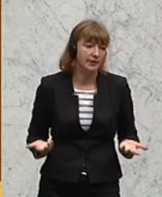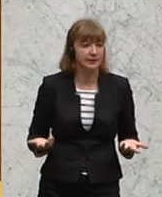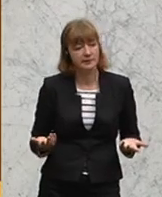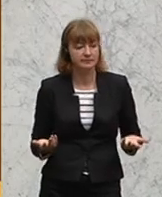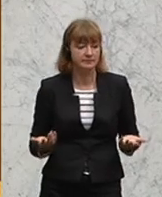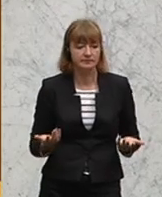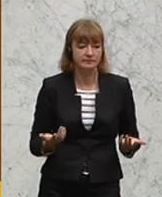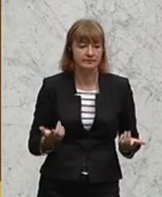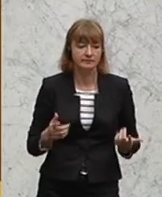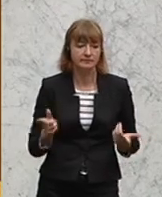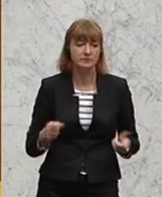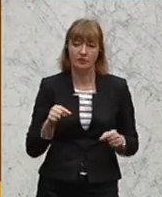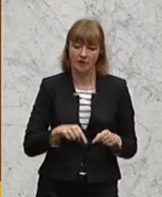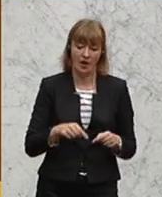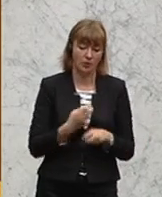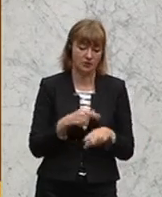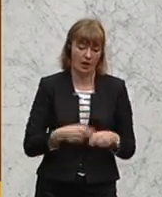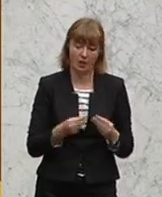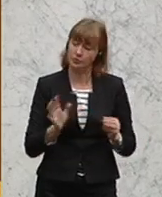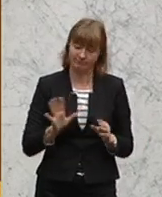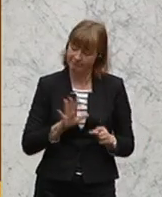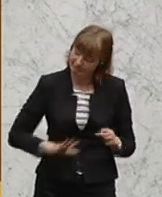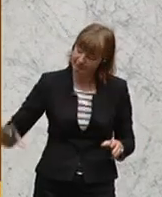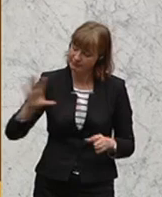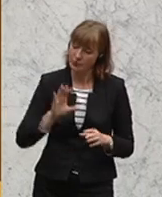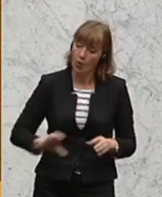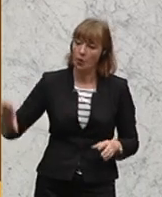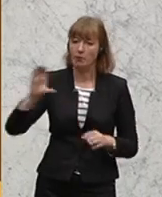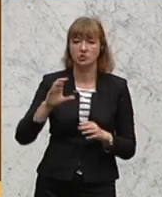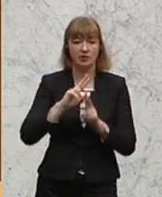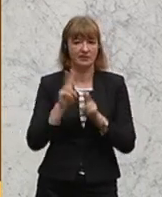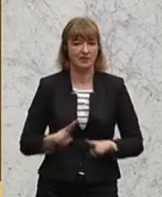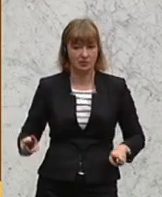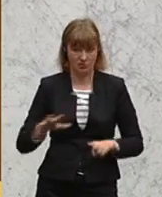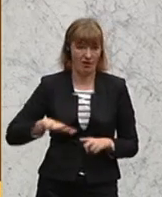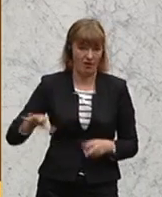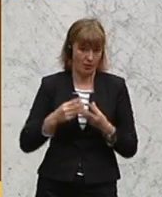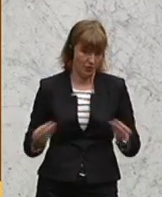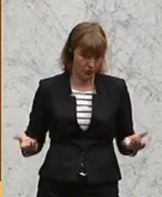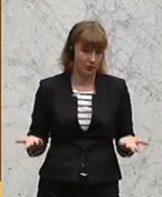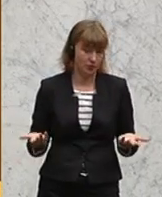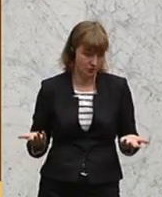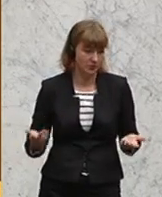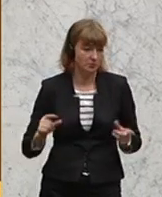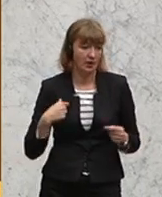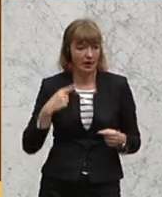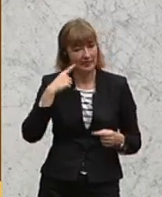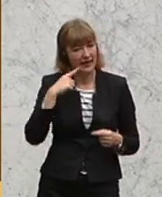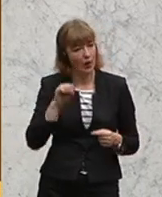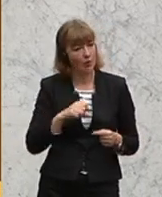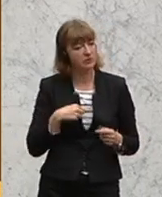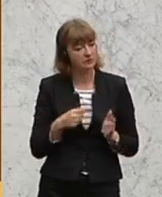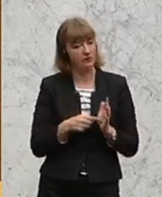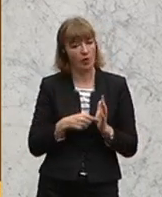nicht vor der Hand in Österreich liegen, sondern auf europäischer und auf internationaler Ebene. Was ist zu tun? Wir NEOS